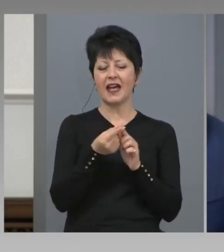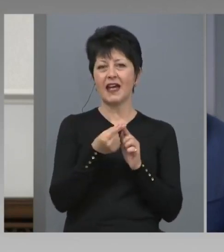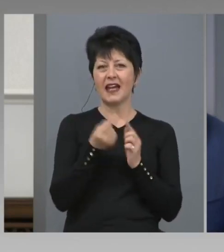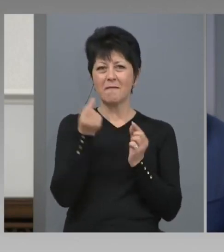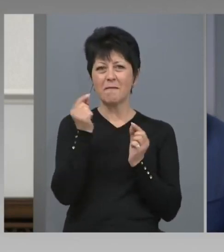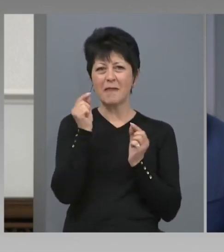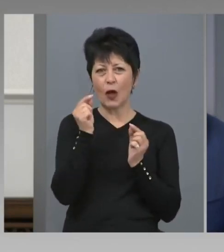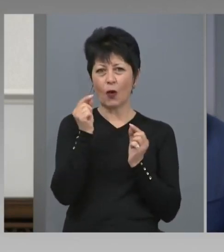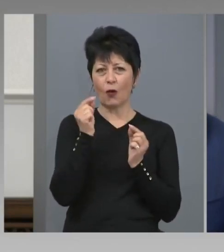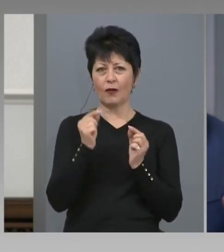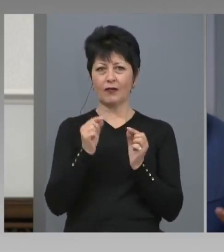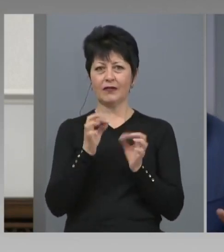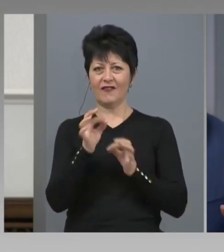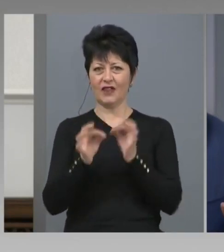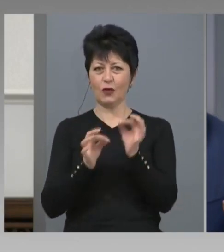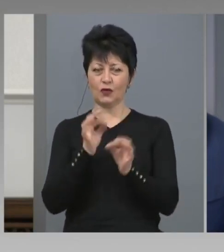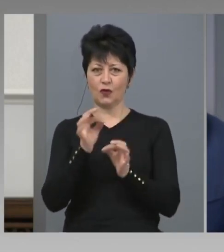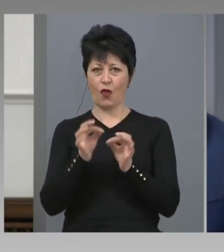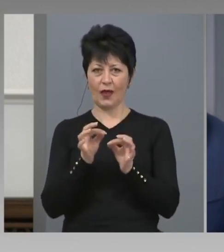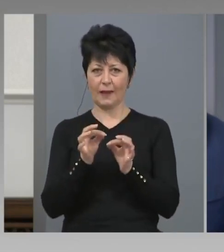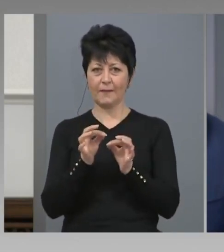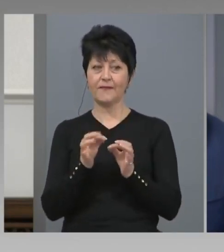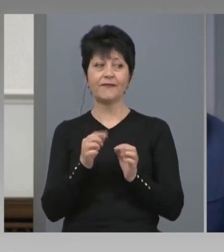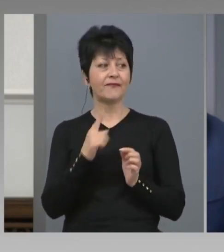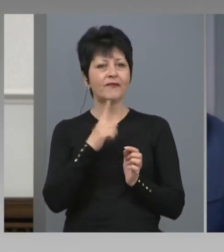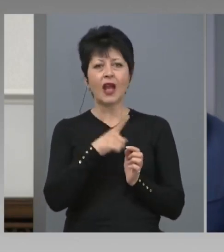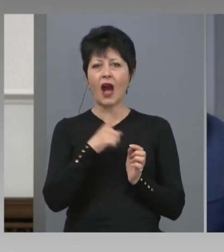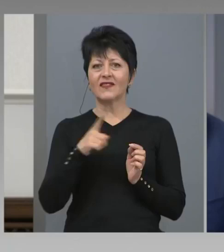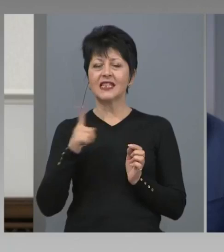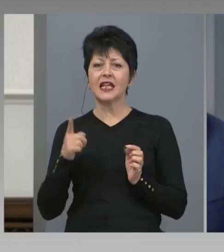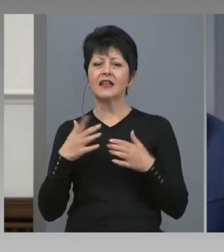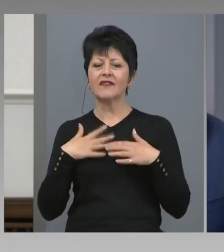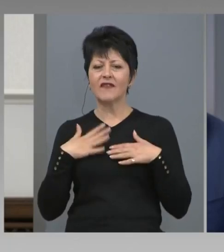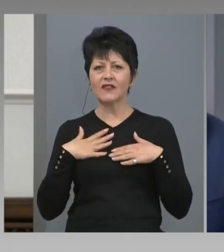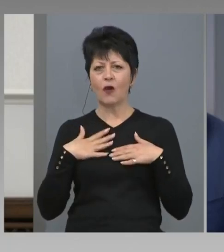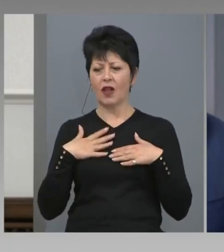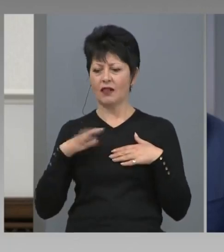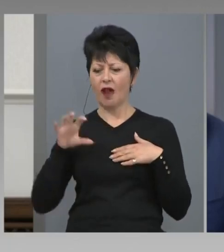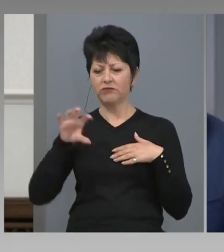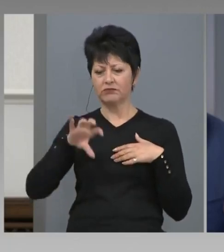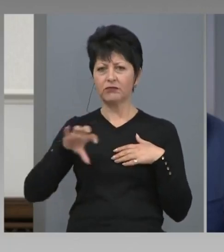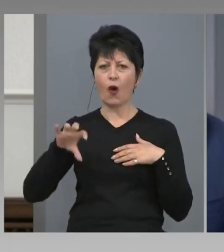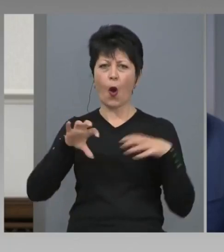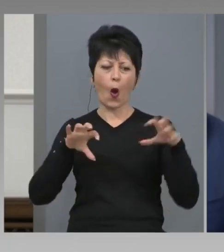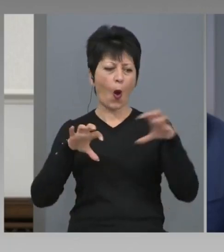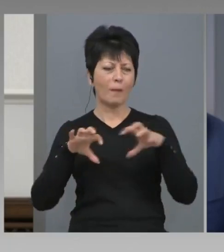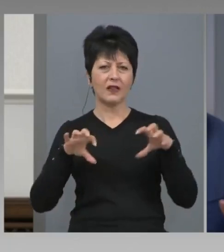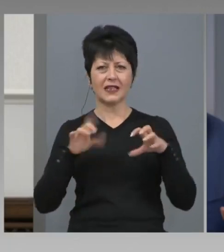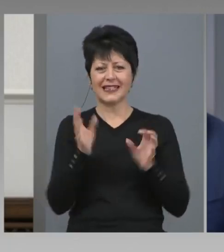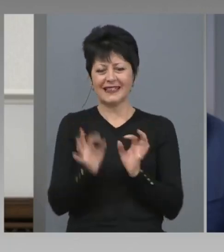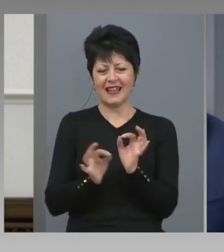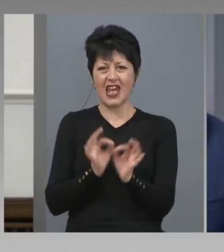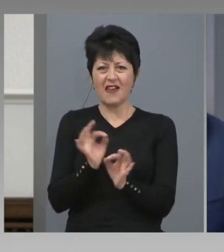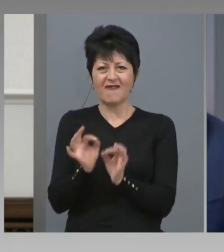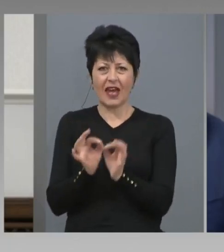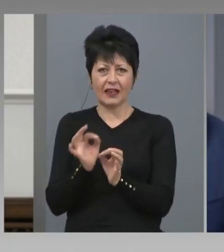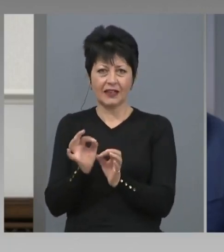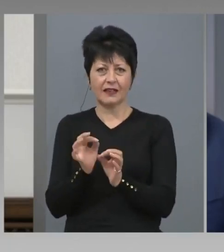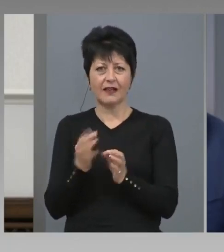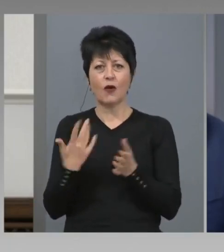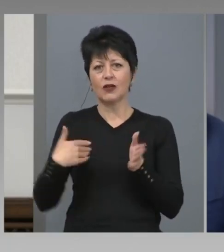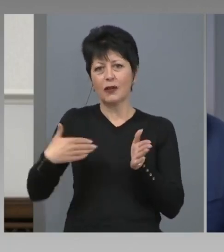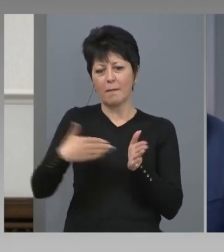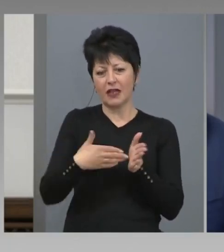бактериолози, вирусолози, миколози, но всеки с областта си на инфекциите, причинени от